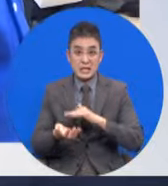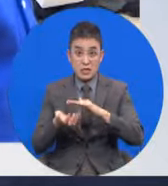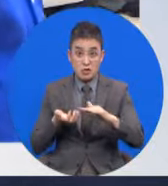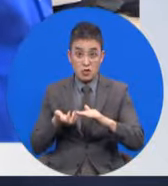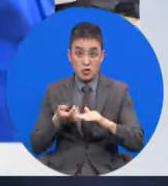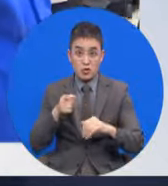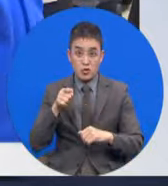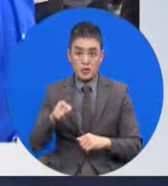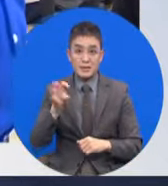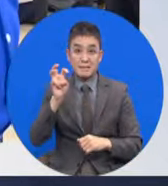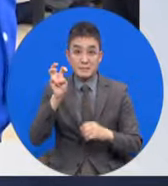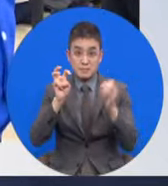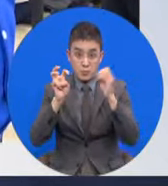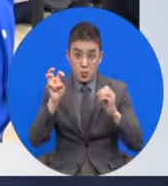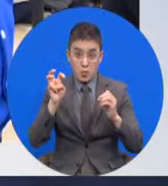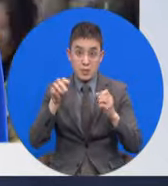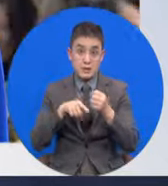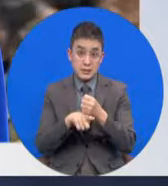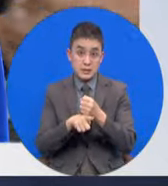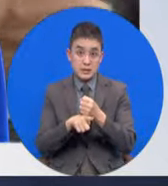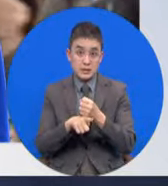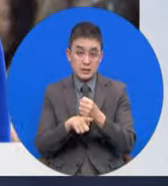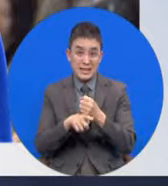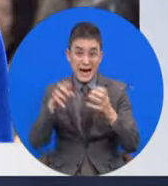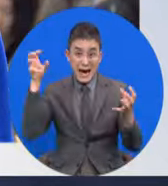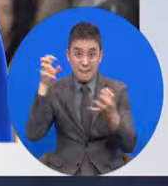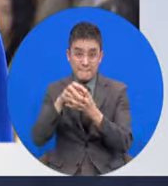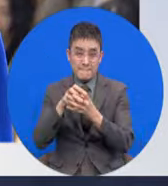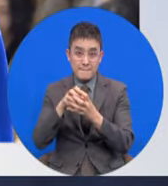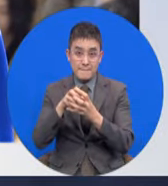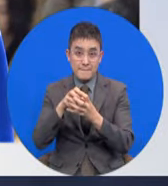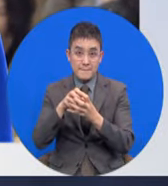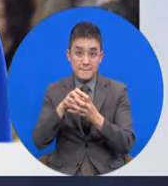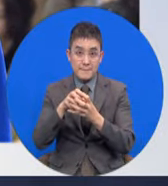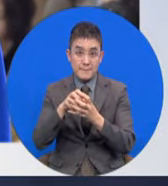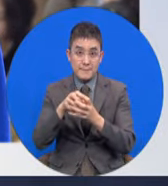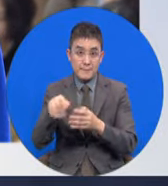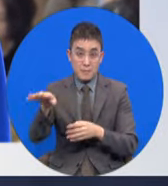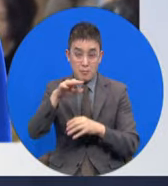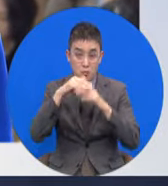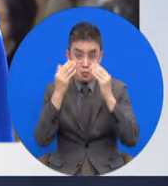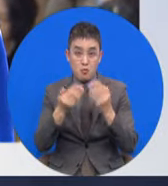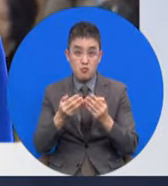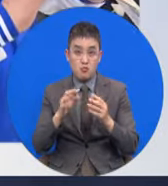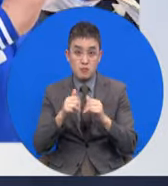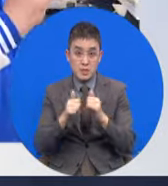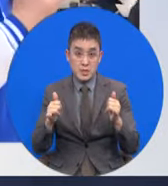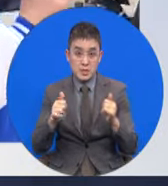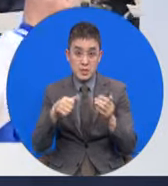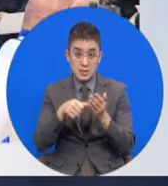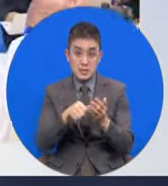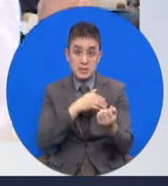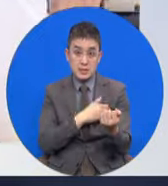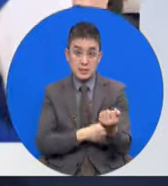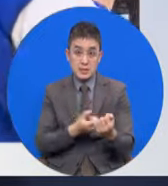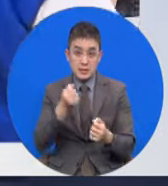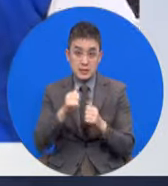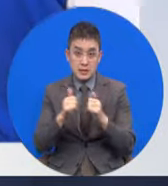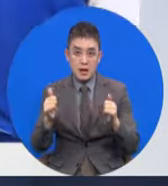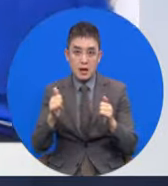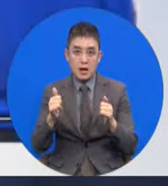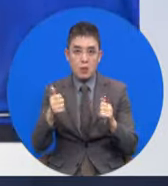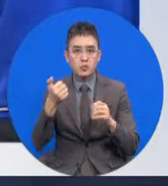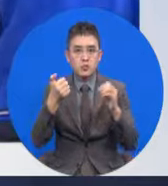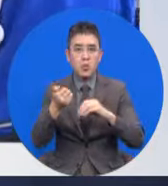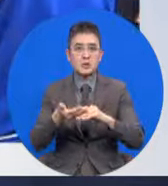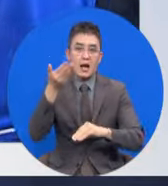투표율이 30%다 한다면은 전체 유권자의 예를 들어서 투표율이 62%라고 한다면은 전체 유권자의 절반은 이미 투표를